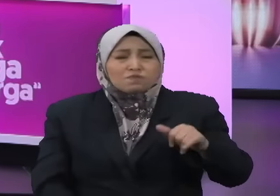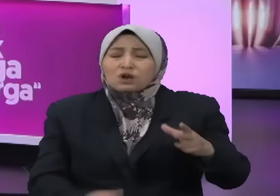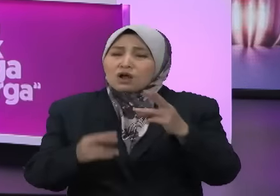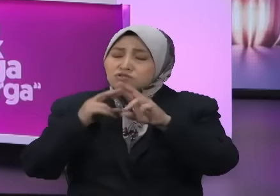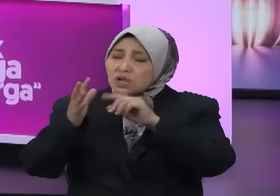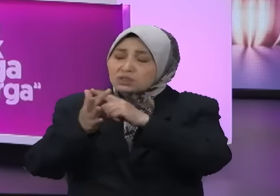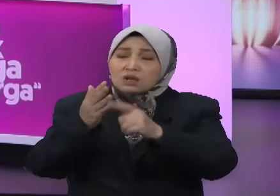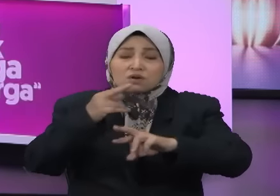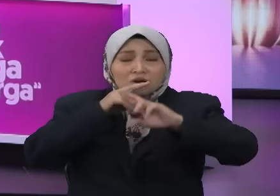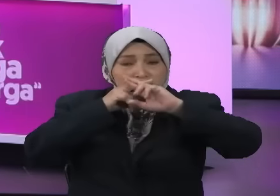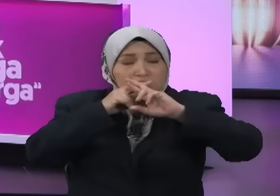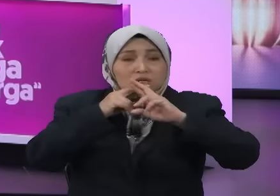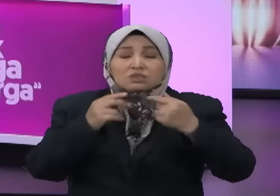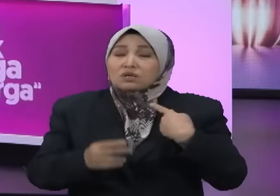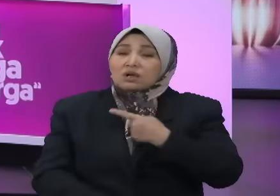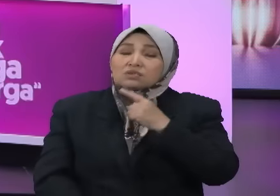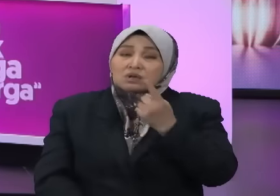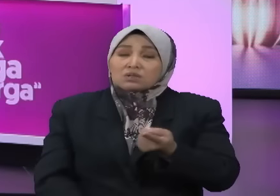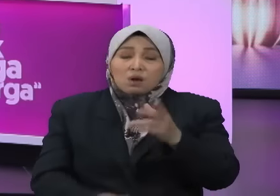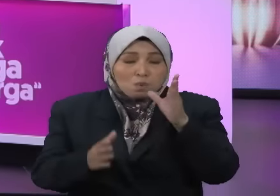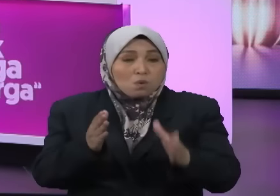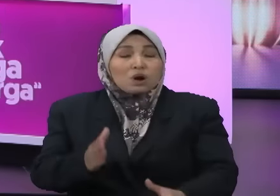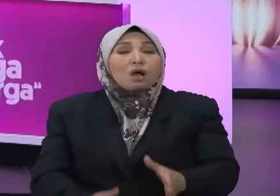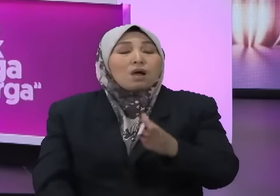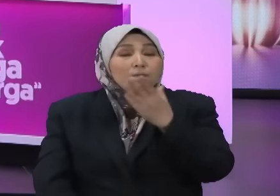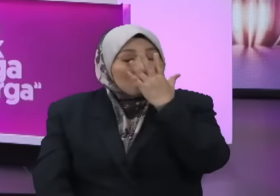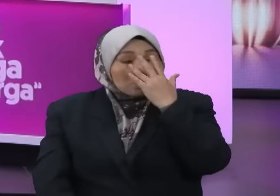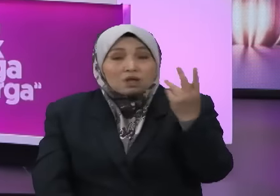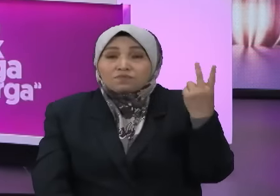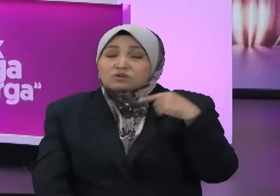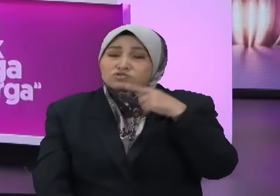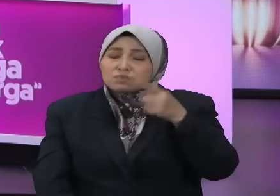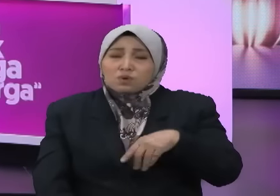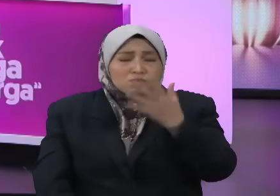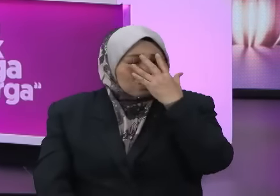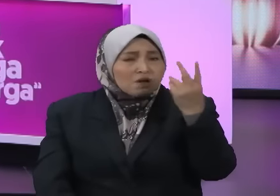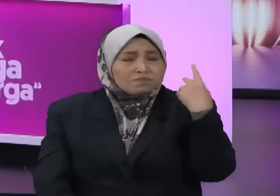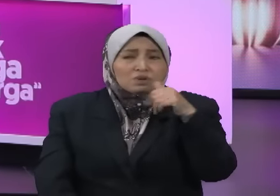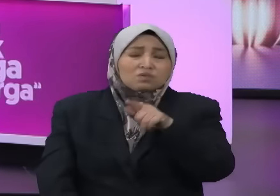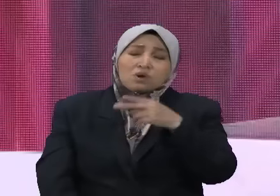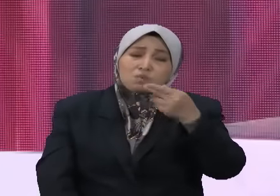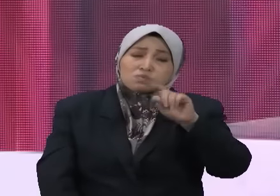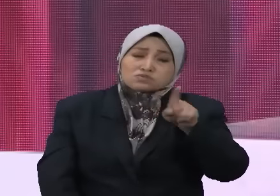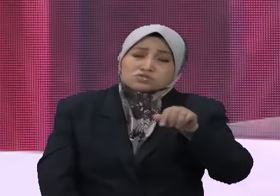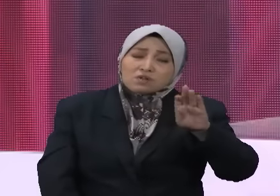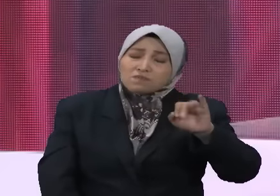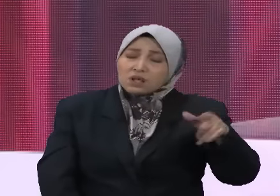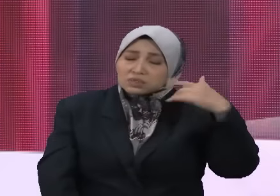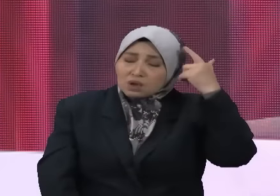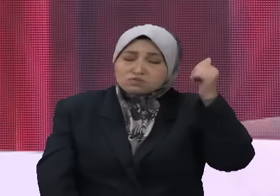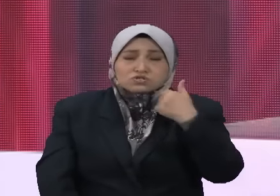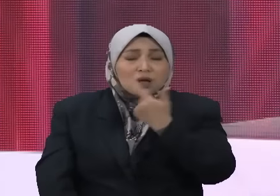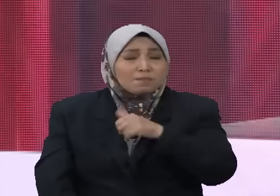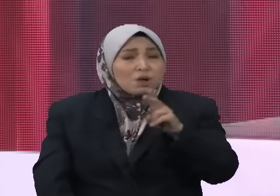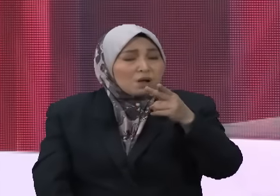rahsia adalah kita kata orang munafik nabi sallallahai wasallam sebut dia tu munafik dia tu huzaifah tahu siapa munafik dan siapa